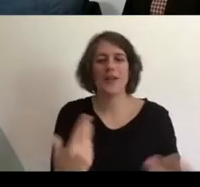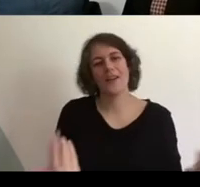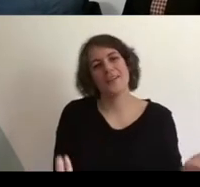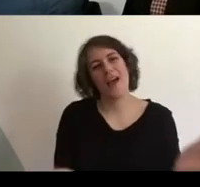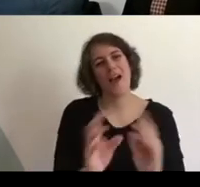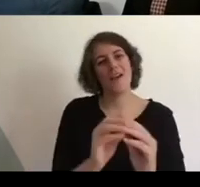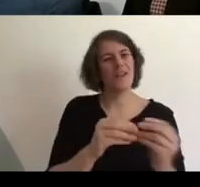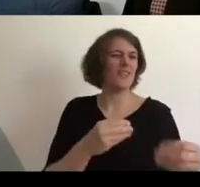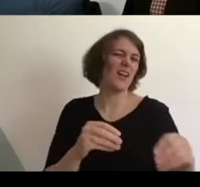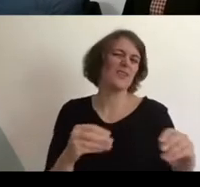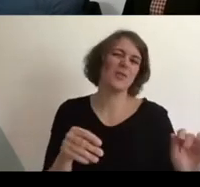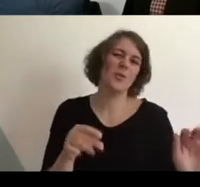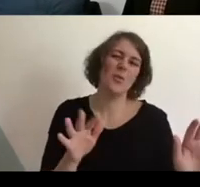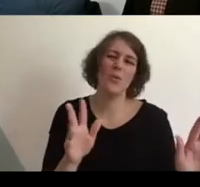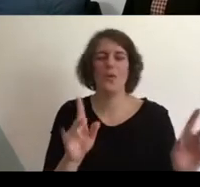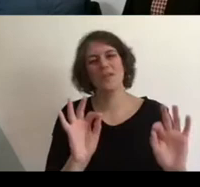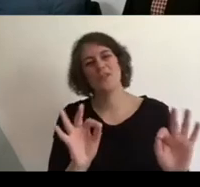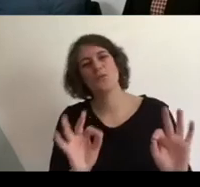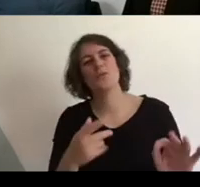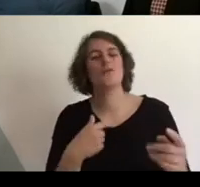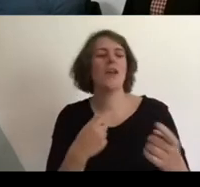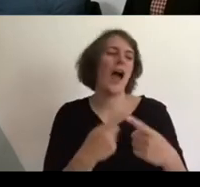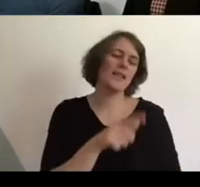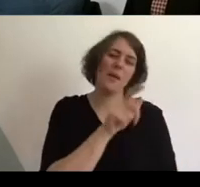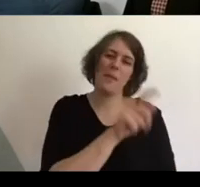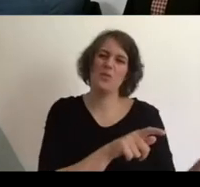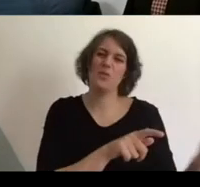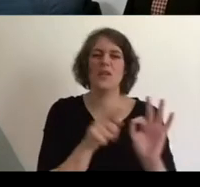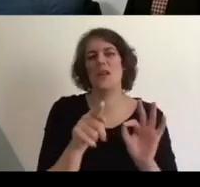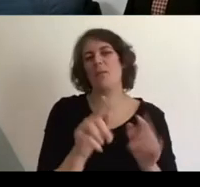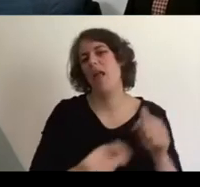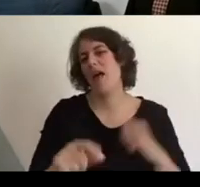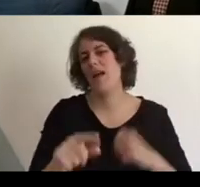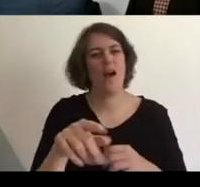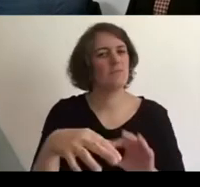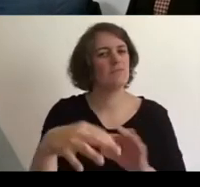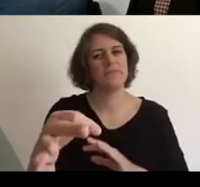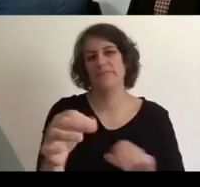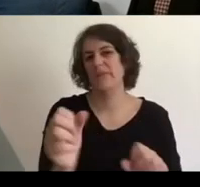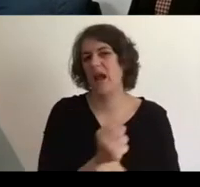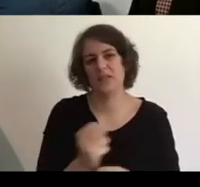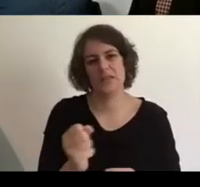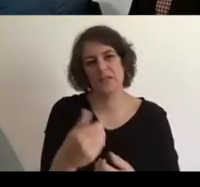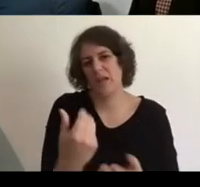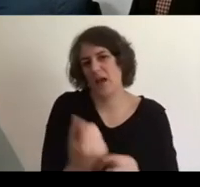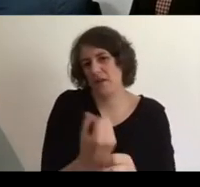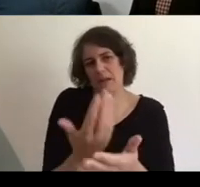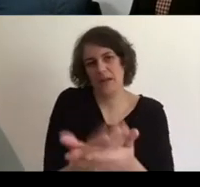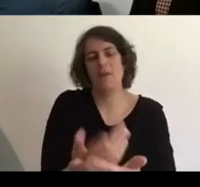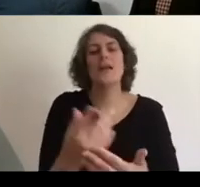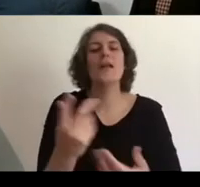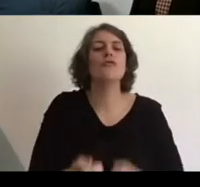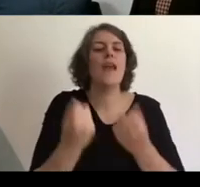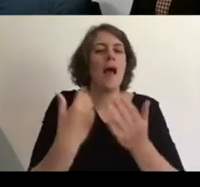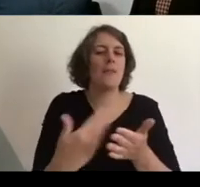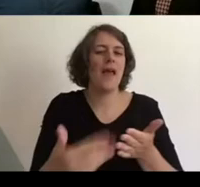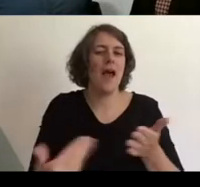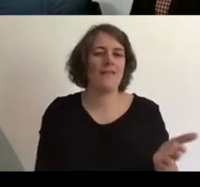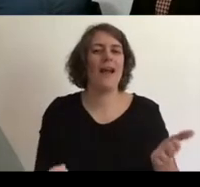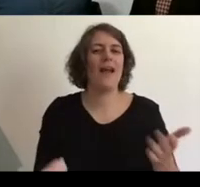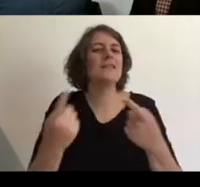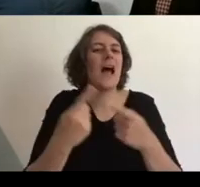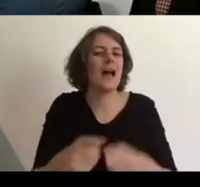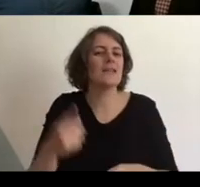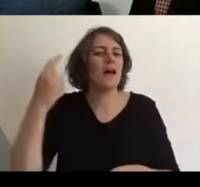passen nicht, wir haben für jemand anderen entschieden, dann wird es ganz schwierig, Ihnen das nachzuweisen, dass im Grunde genommen ganz was anderes